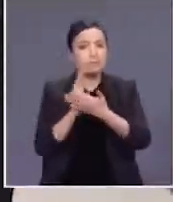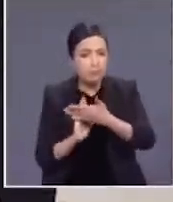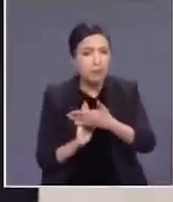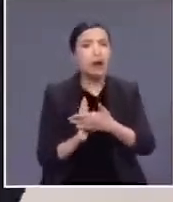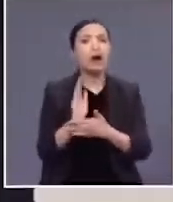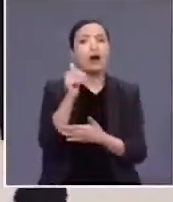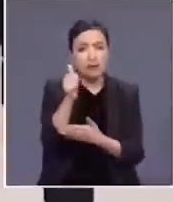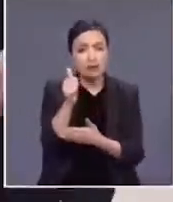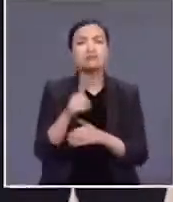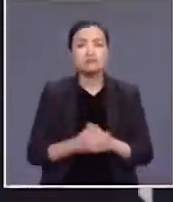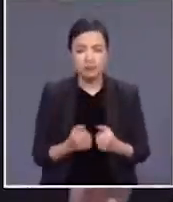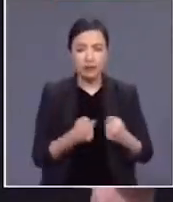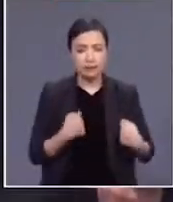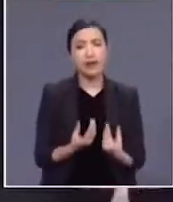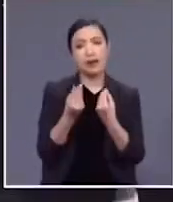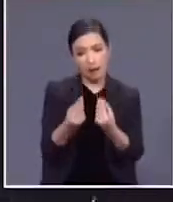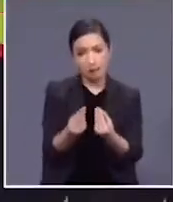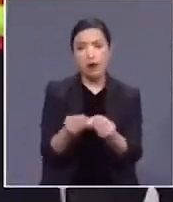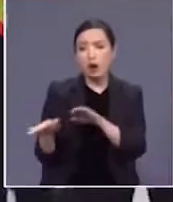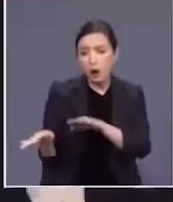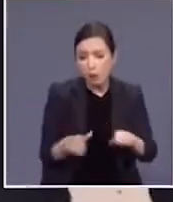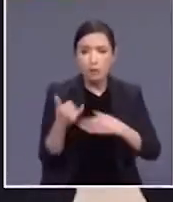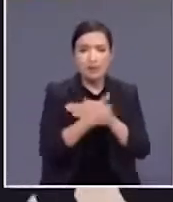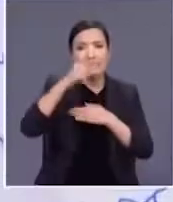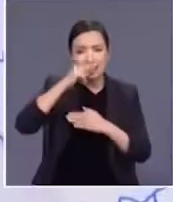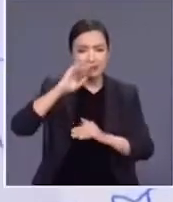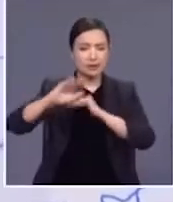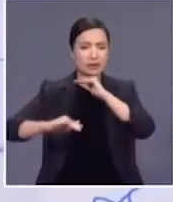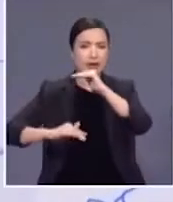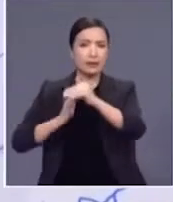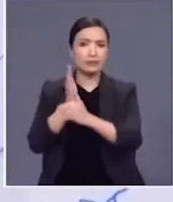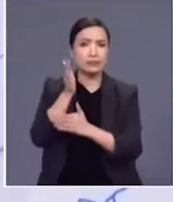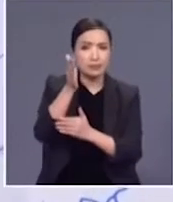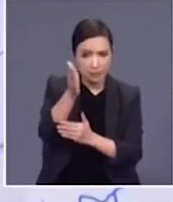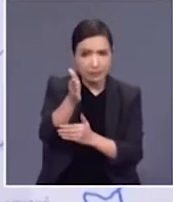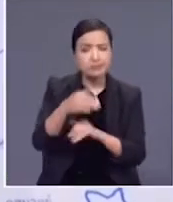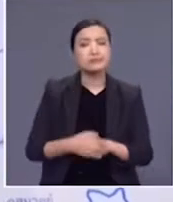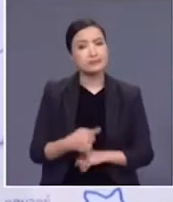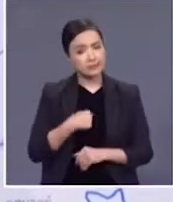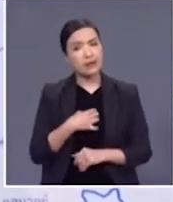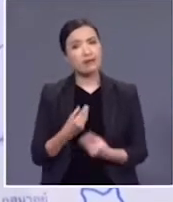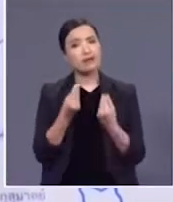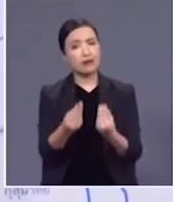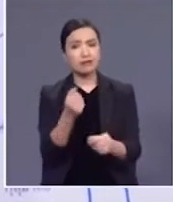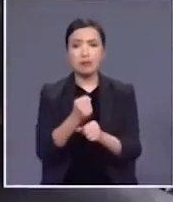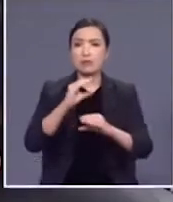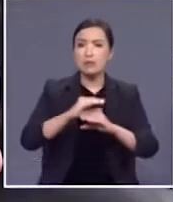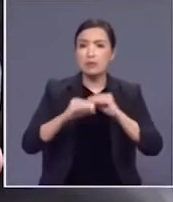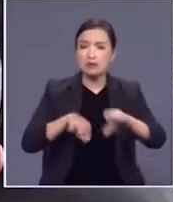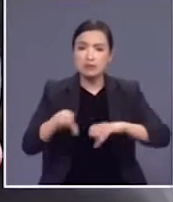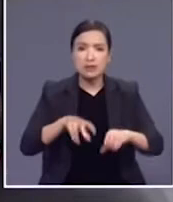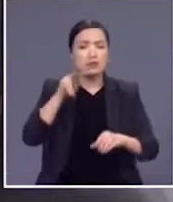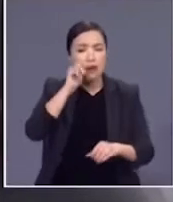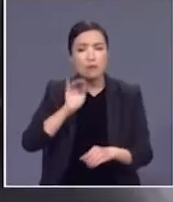ครับเพื่อจะพร้อมใจกันเดินหน้าประเทศไทยของเราต่อไปผมอยากให้การทำโครงการบริหารจัดการน้ำของรัฐบาลนะ